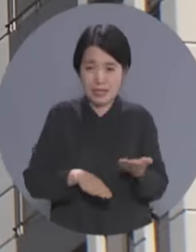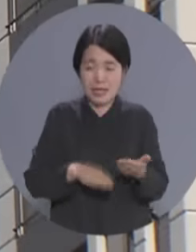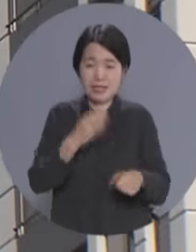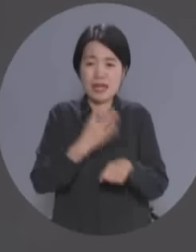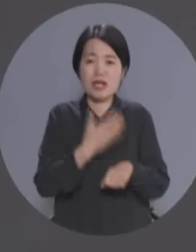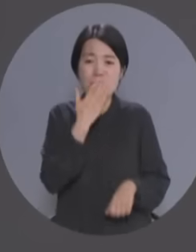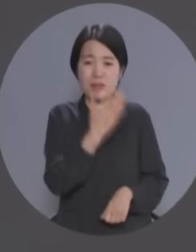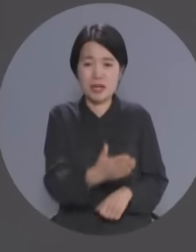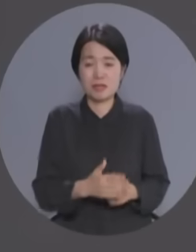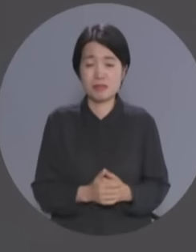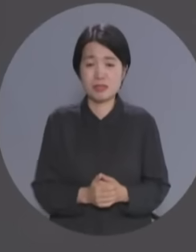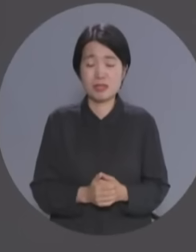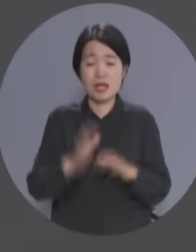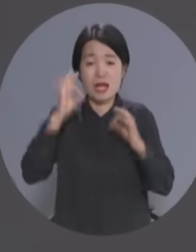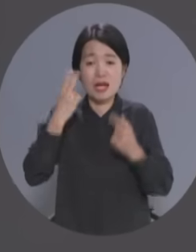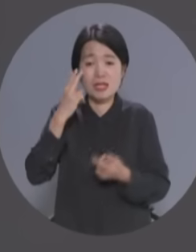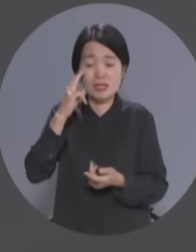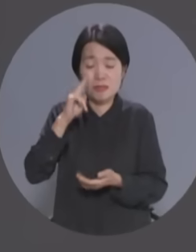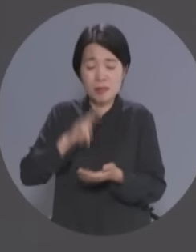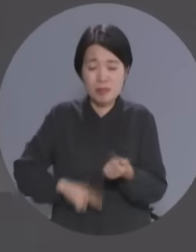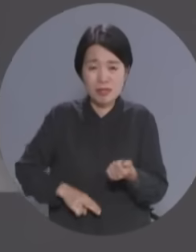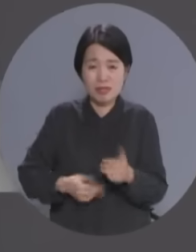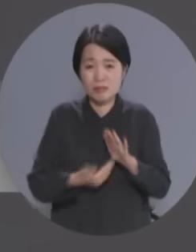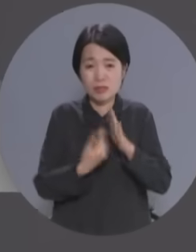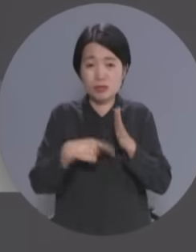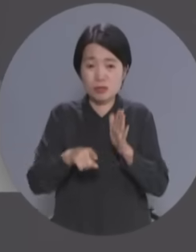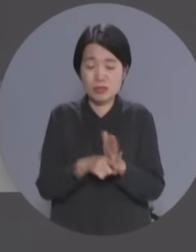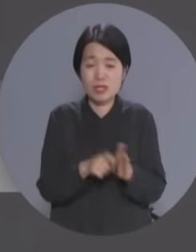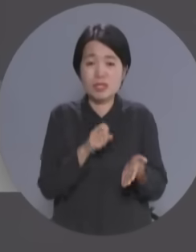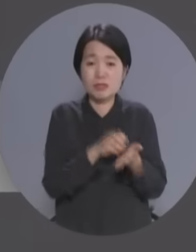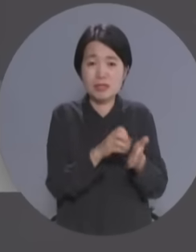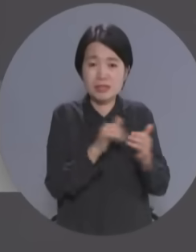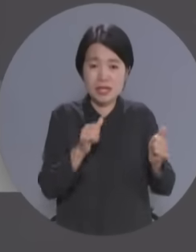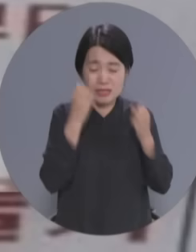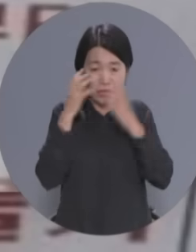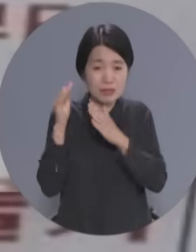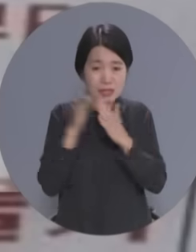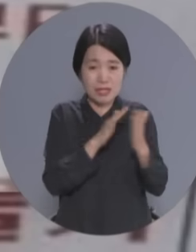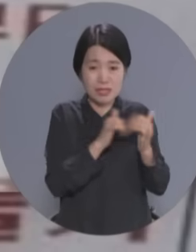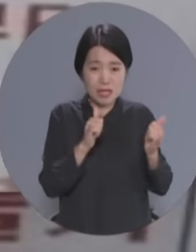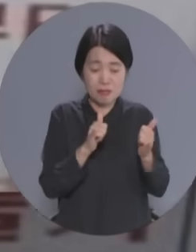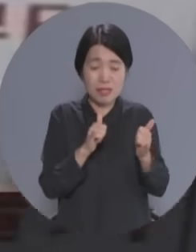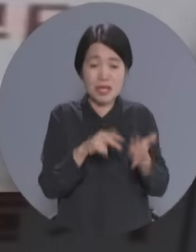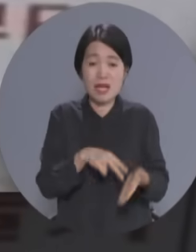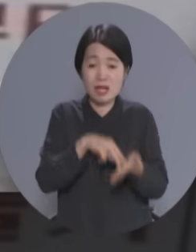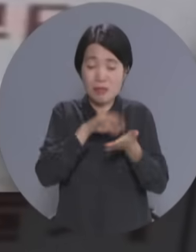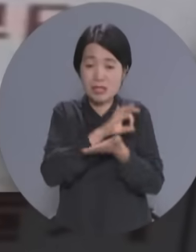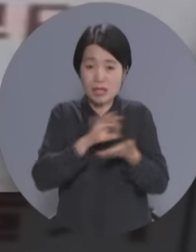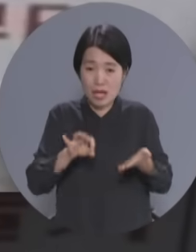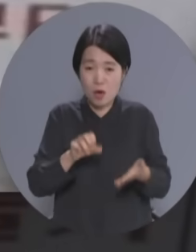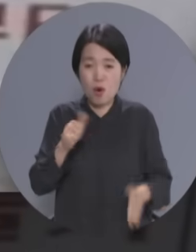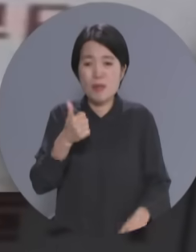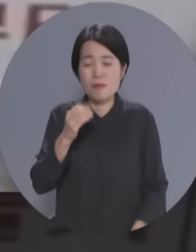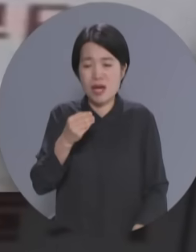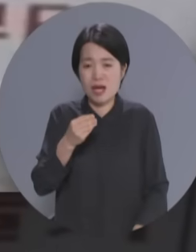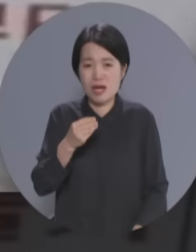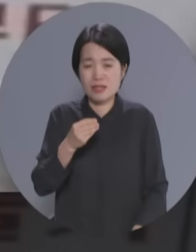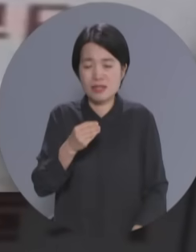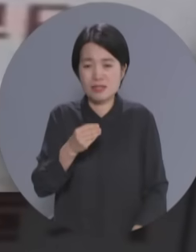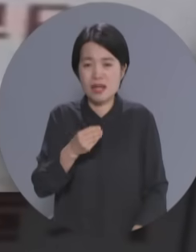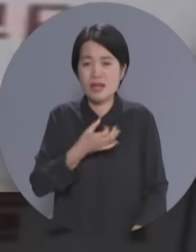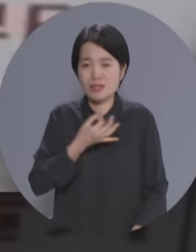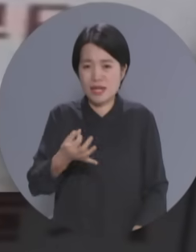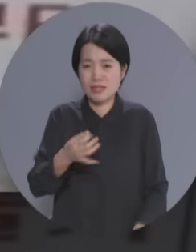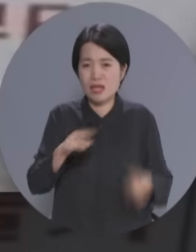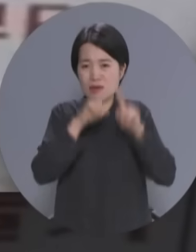예정이라고 할인 분양을 막기 위해 입주자들은 한때 새 입주자에게 이사시 엘리베이터 사용료 500만 원을 부과하는